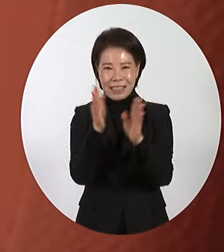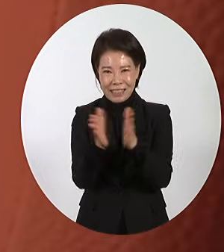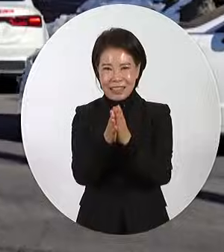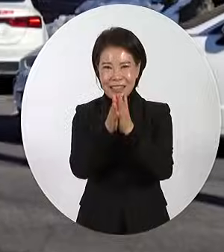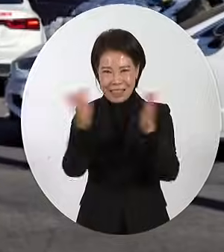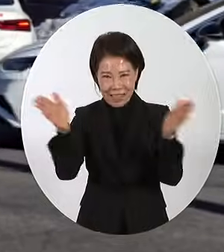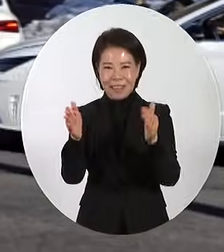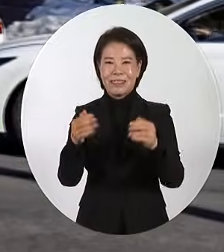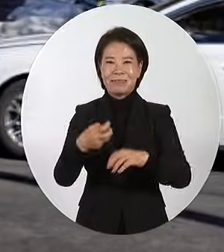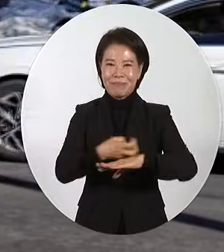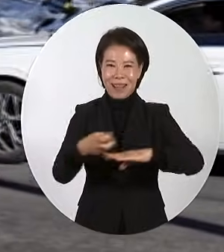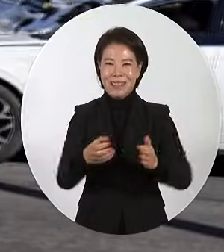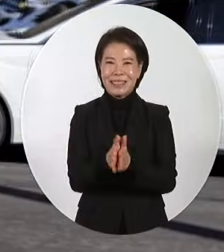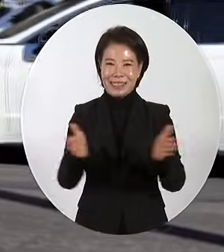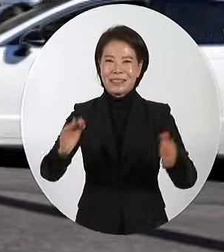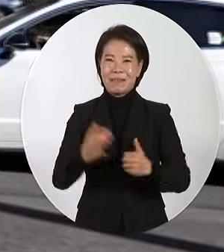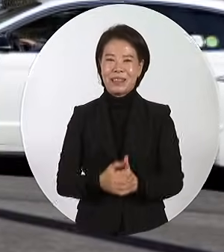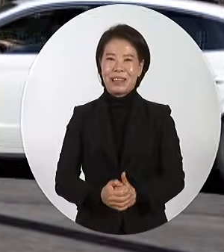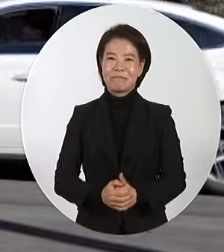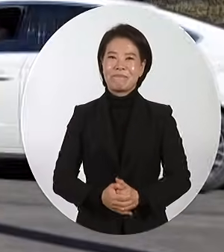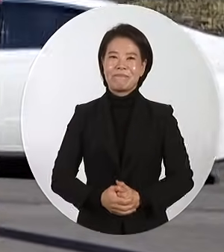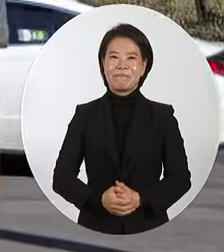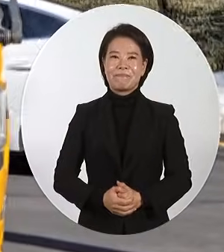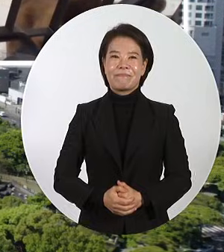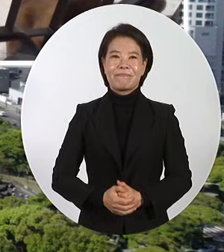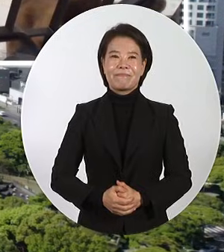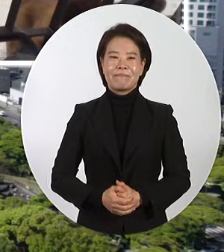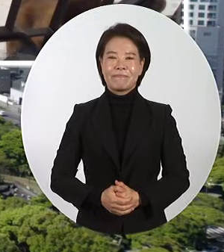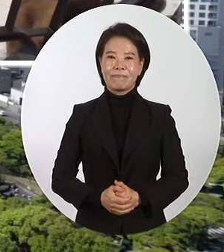본격적인 운행에 들어갑니다.